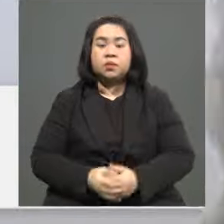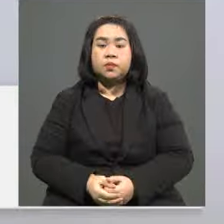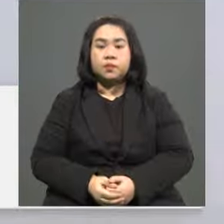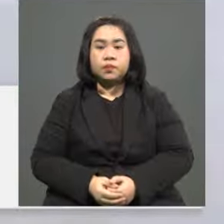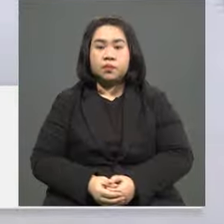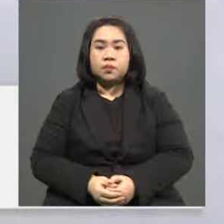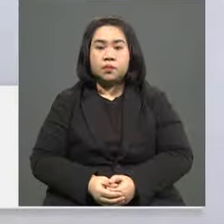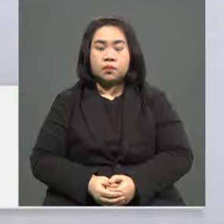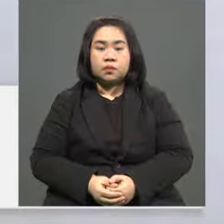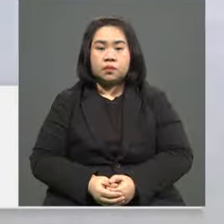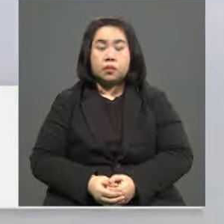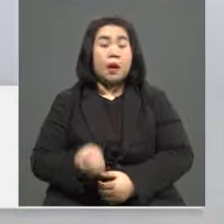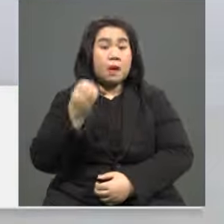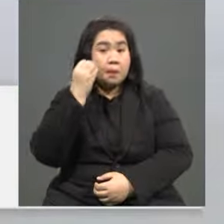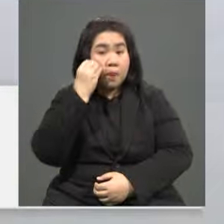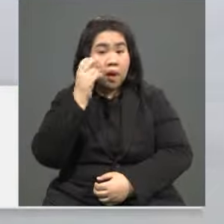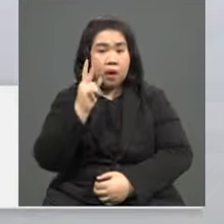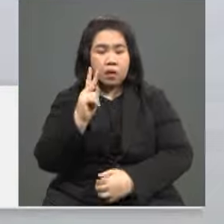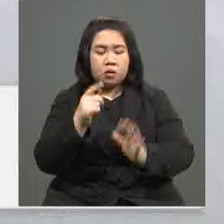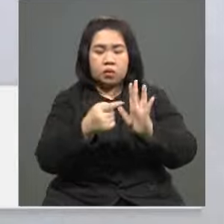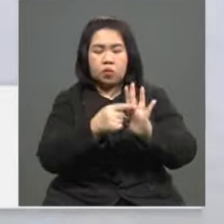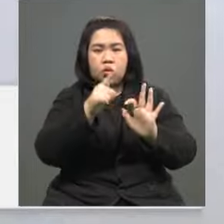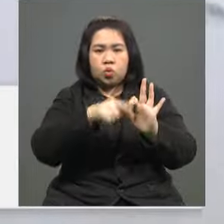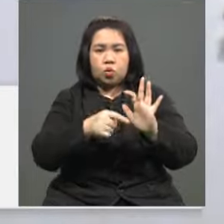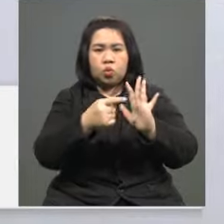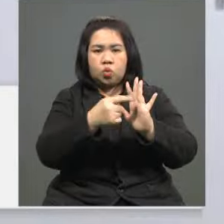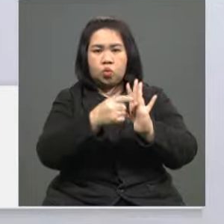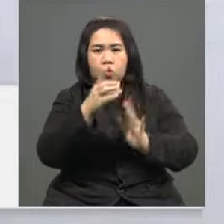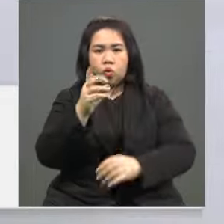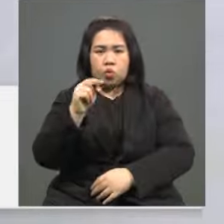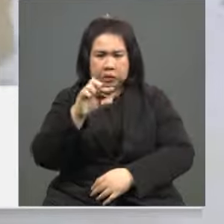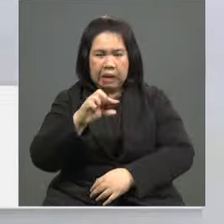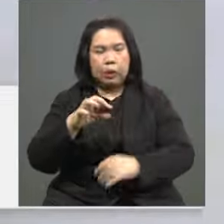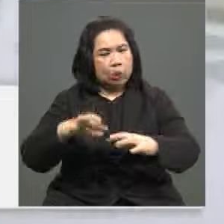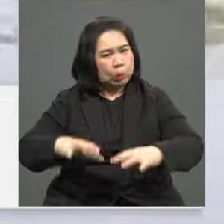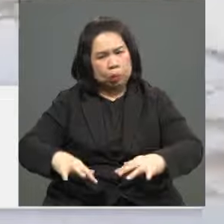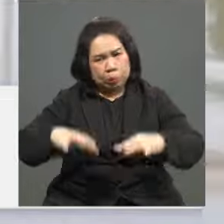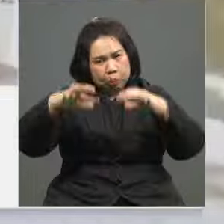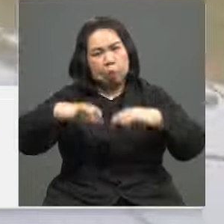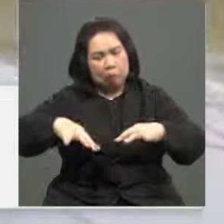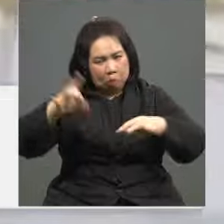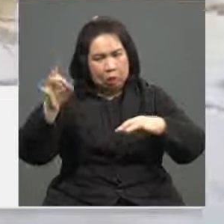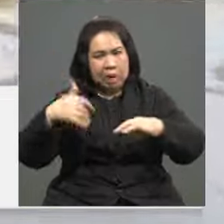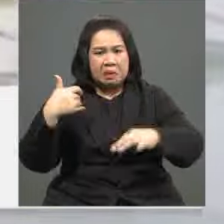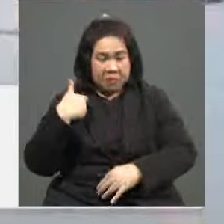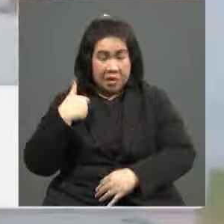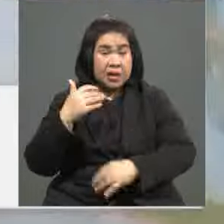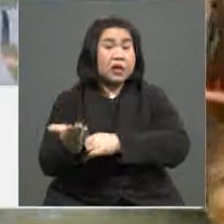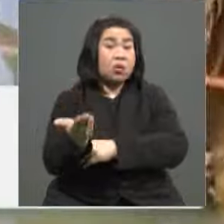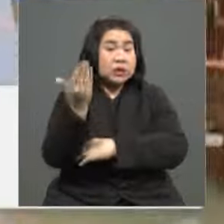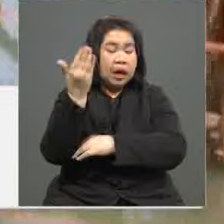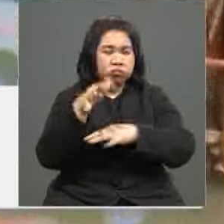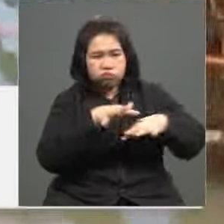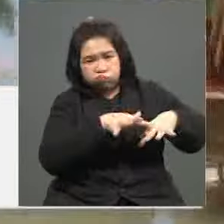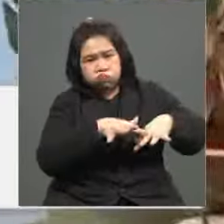สำหรับหมู่บ้านกู่แดงเนื่องจากว่าเป็นจุดต่ำสุดทำให้ได้รับผลกระทบจากน้ำท่วมหนักที่สุดโดยเฉพาะในช่วงเช้าที่ผ่านมาน้ำได้ไหลเข้าท่วม